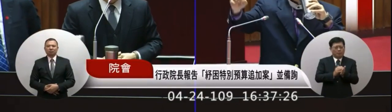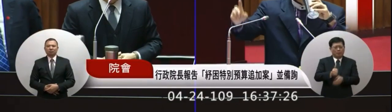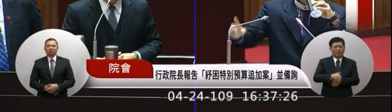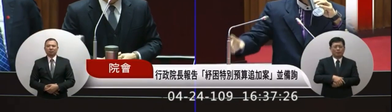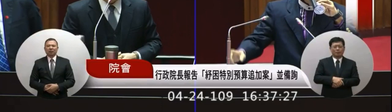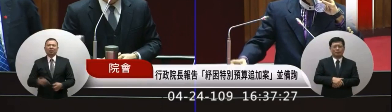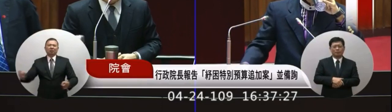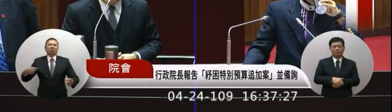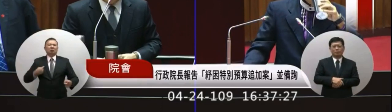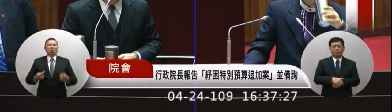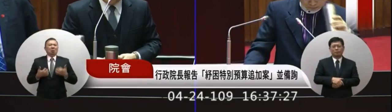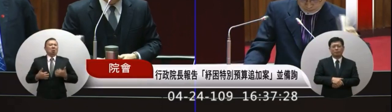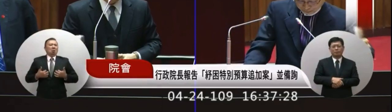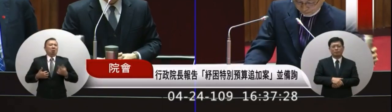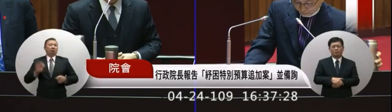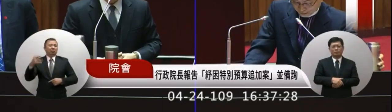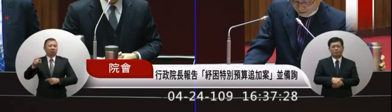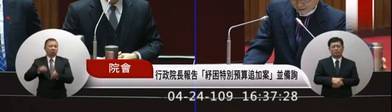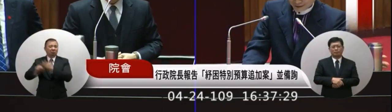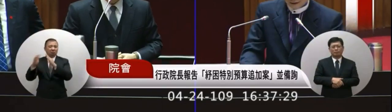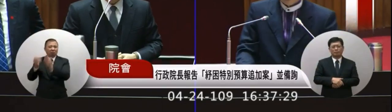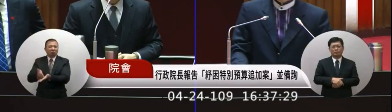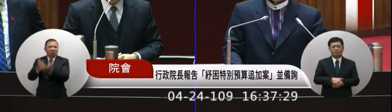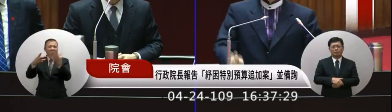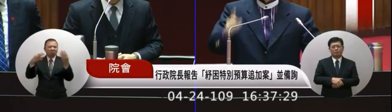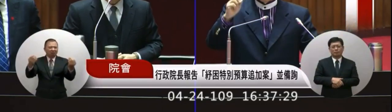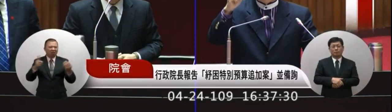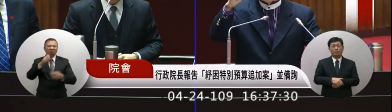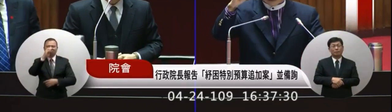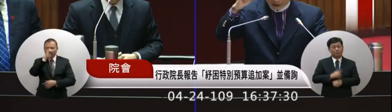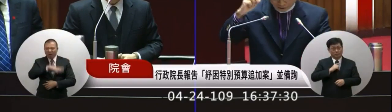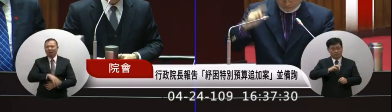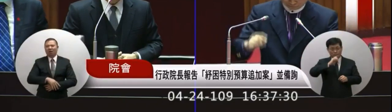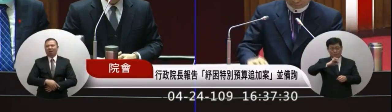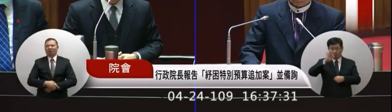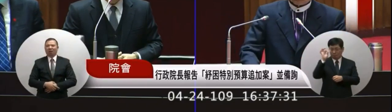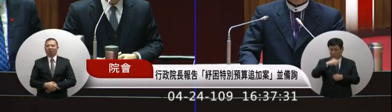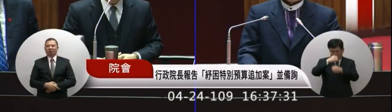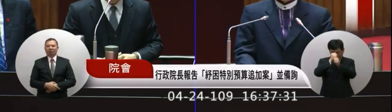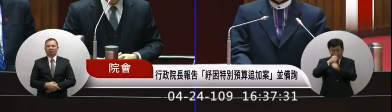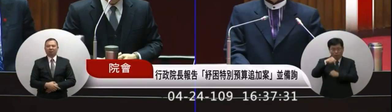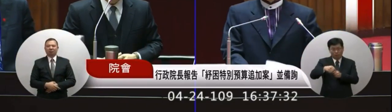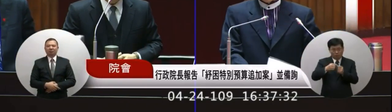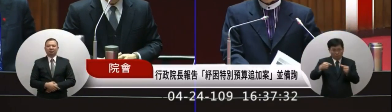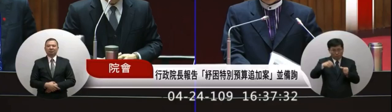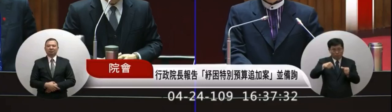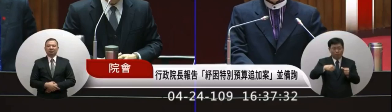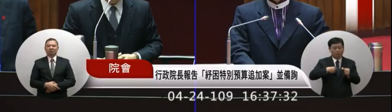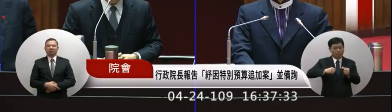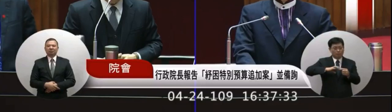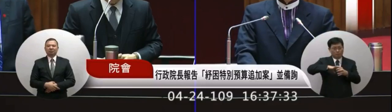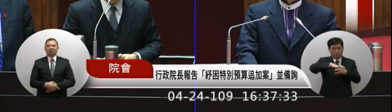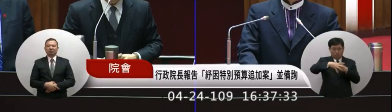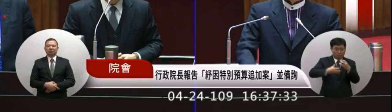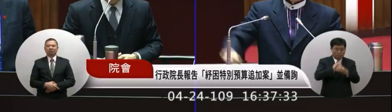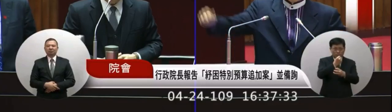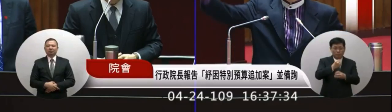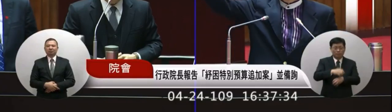该送，还无尊重专家嘛，唔好。 我们快筛哦，全世界